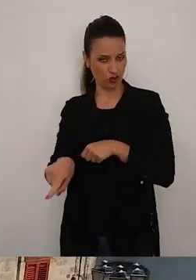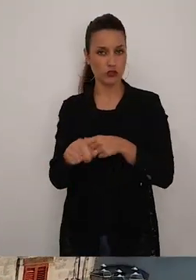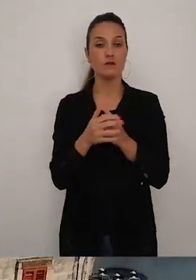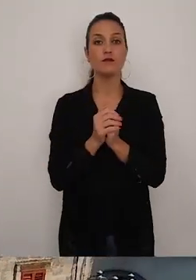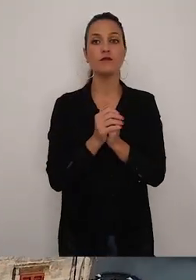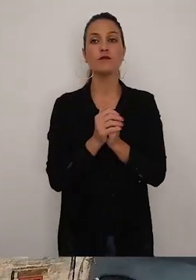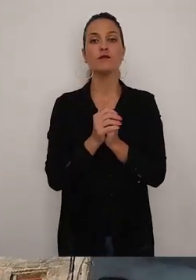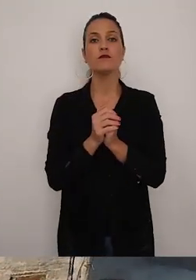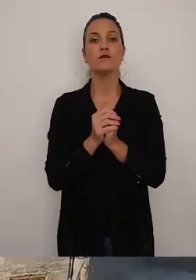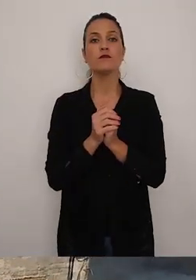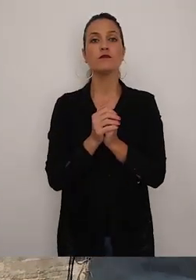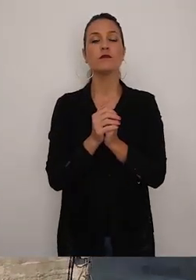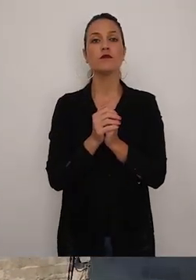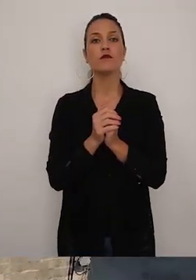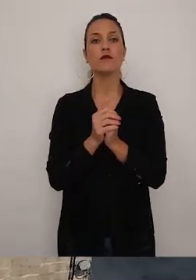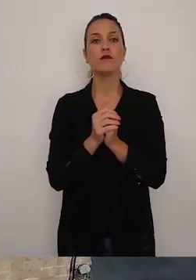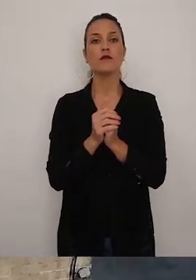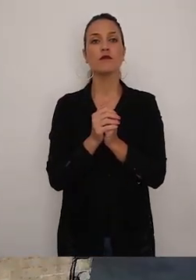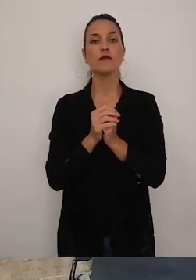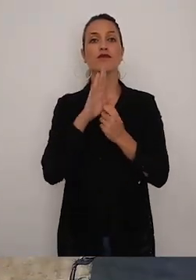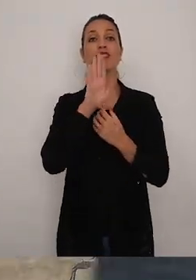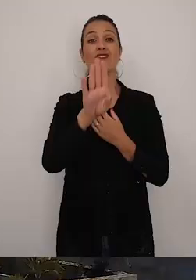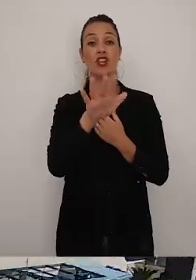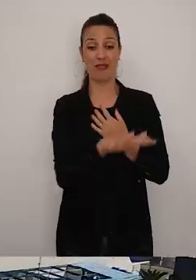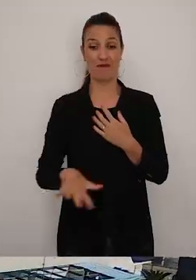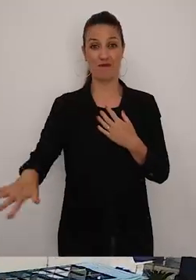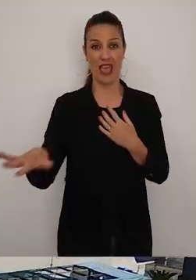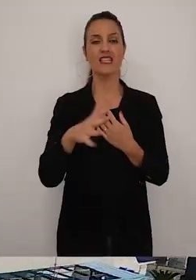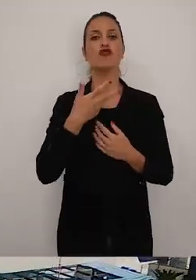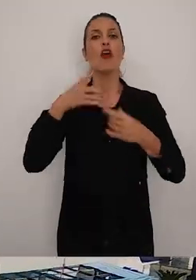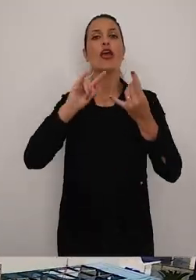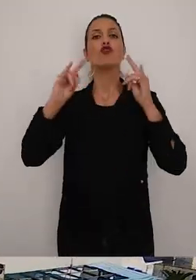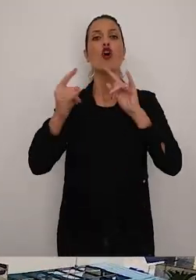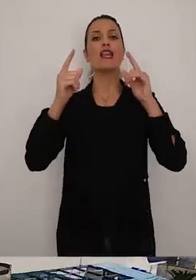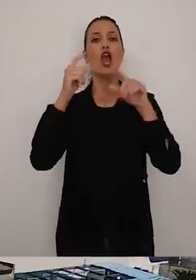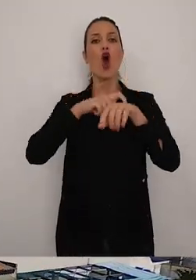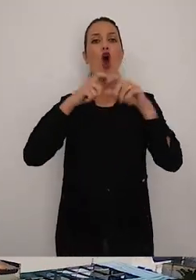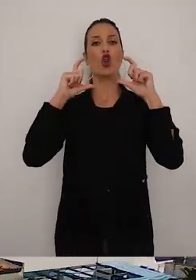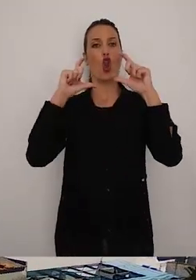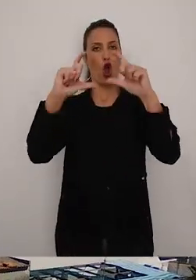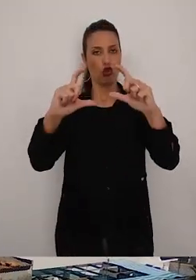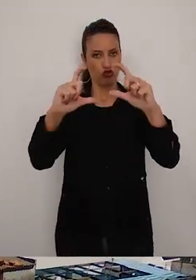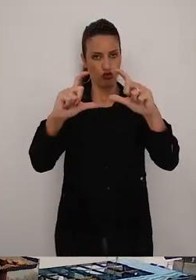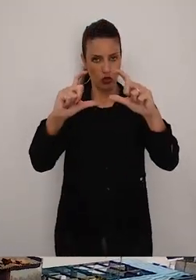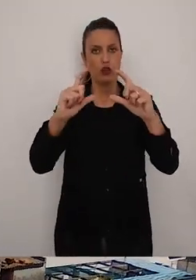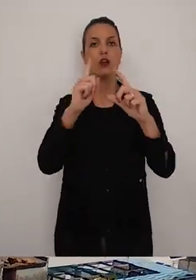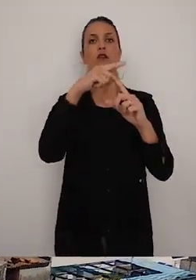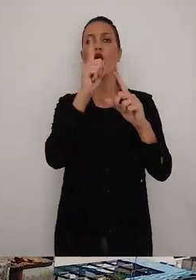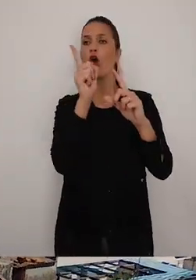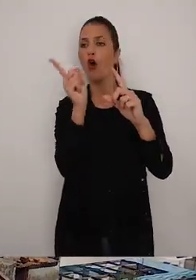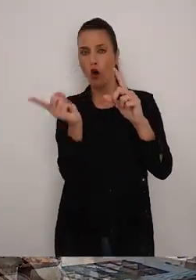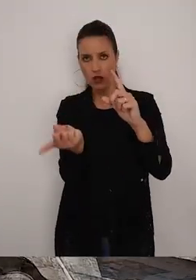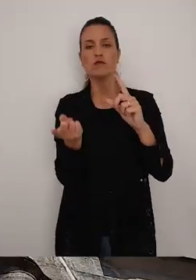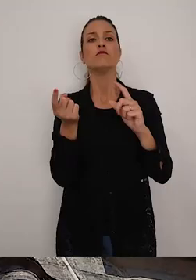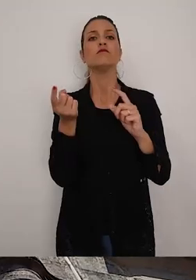Sul lato nord-ovest della struttura e affacciata sulla piazza del paese è presente la torre dell'orologio, che segna le ore e le